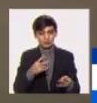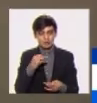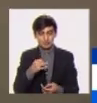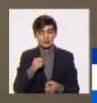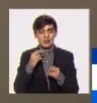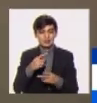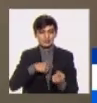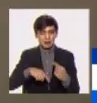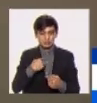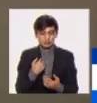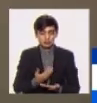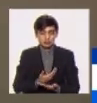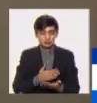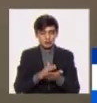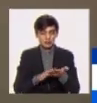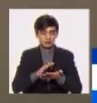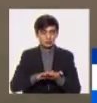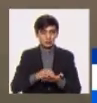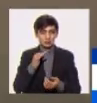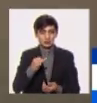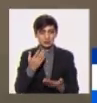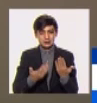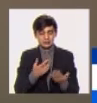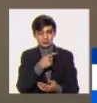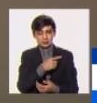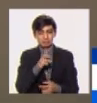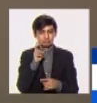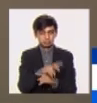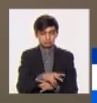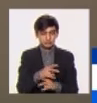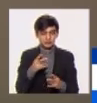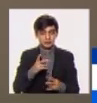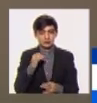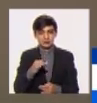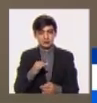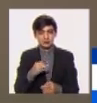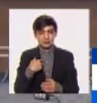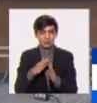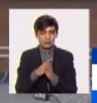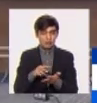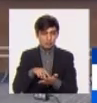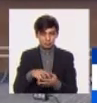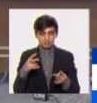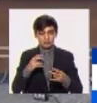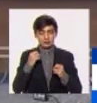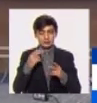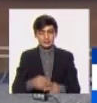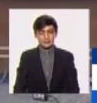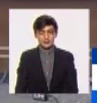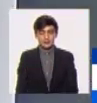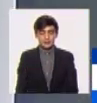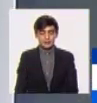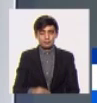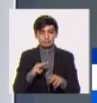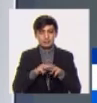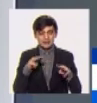нам существовать? Только если бы не пойти и милостину просить. В